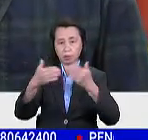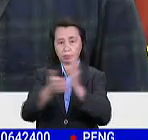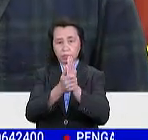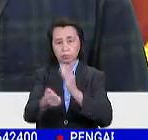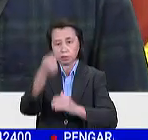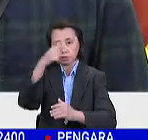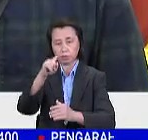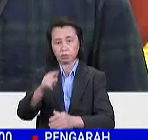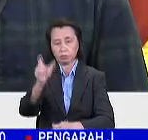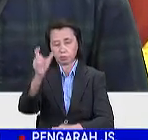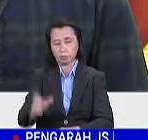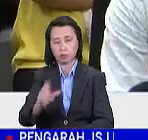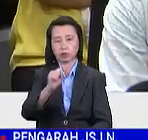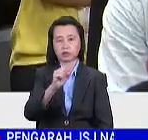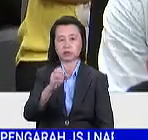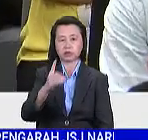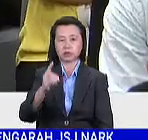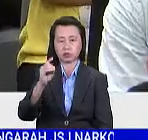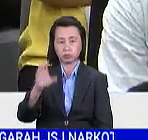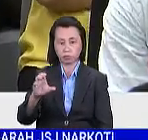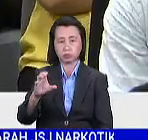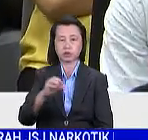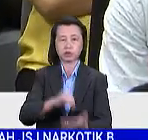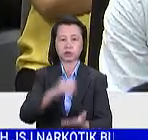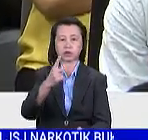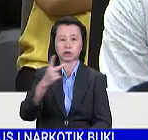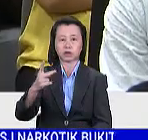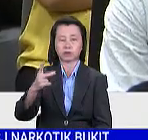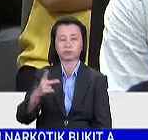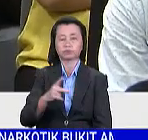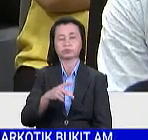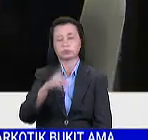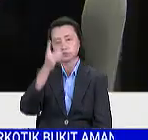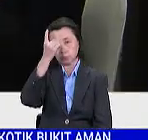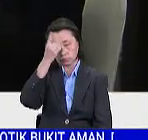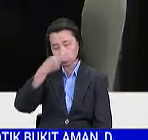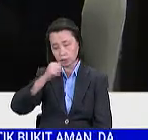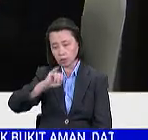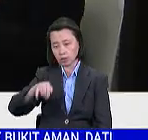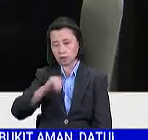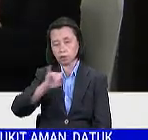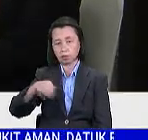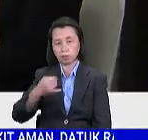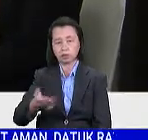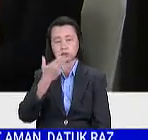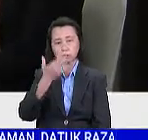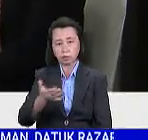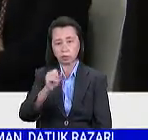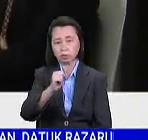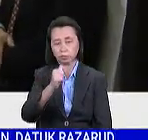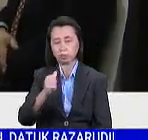skills for Prosperity sstv di Kota Kinabalu dato' Haji turun zahirkan penghargaan usaha ssdc